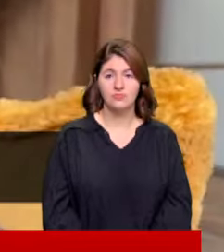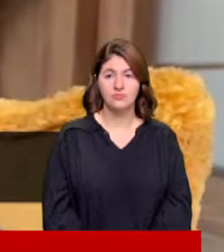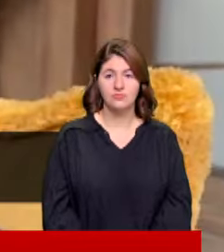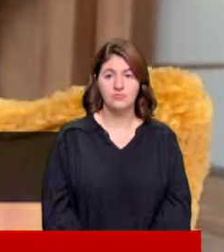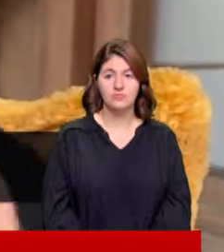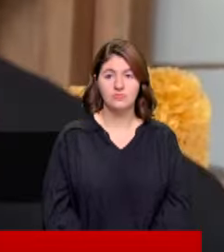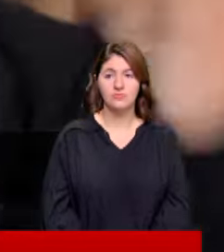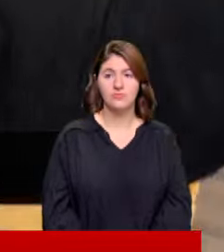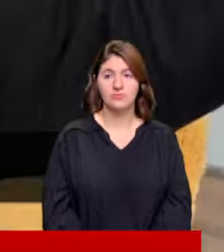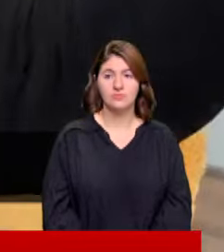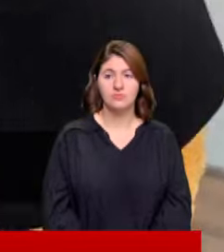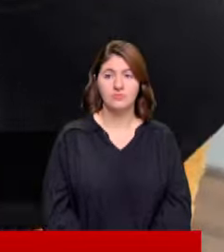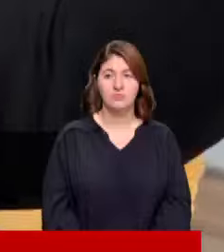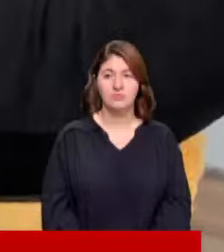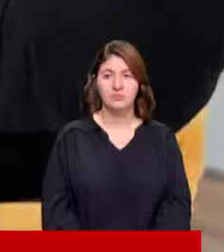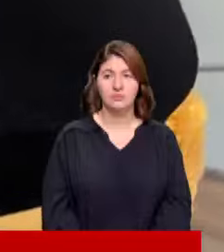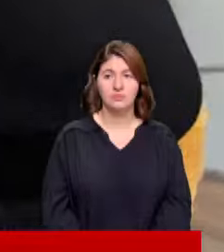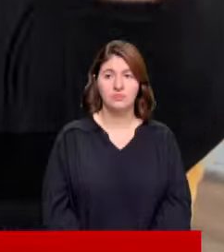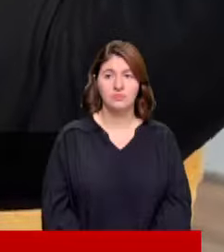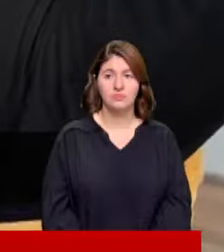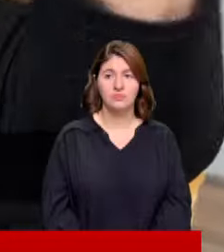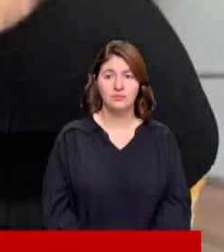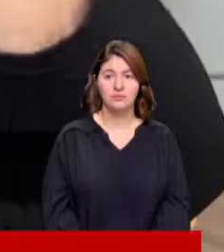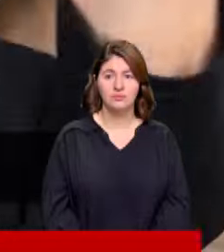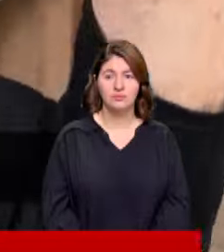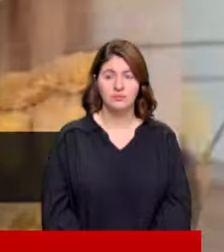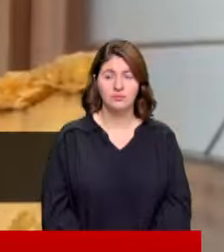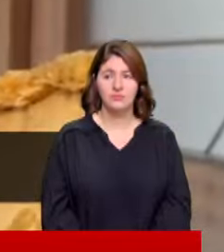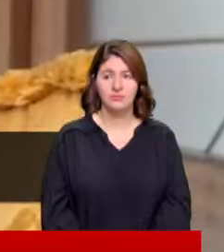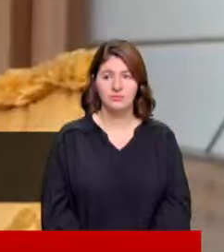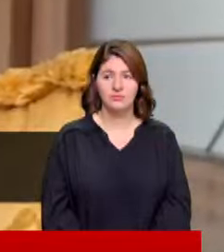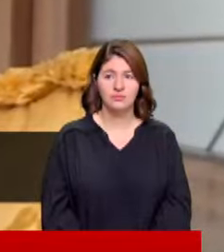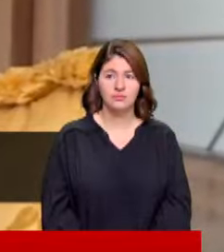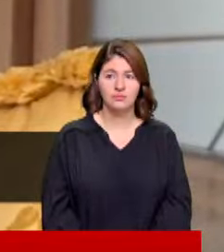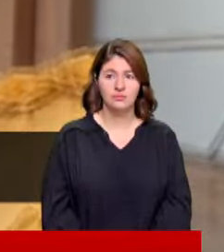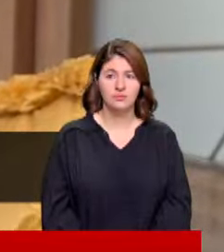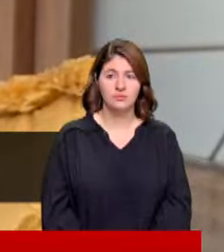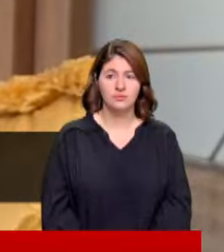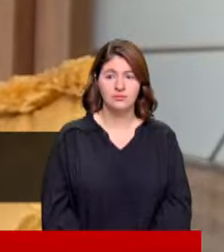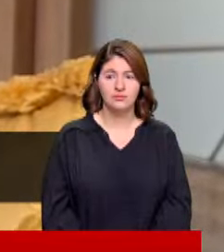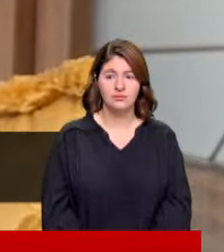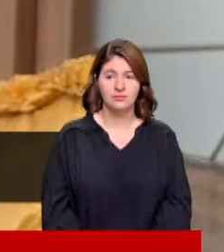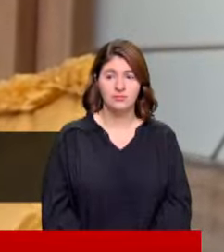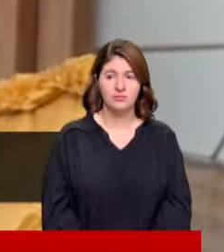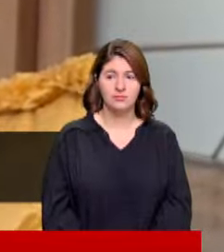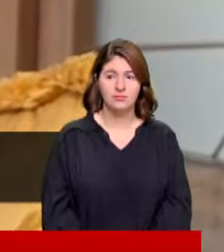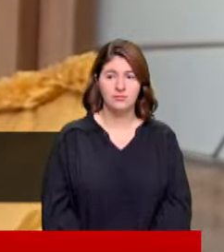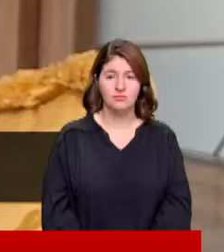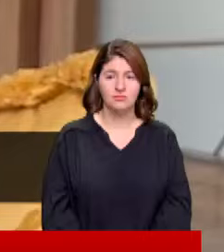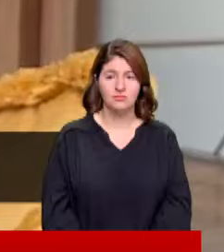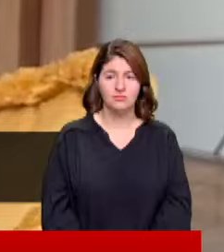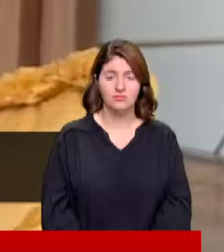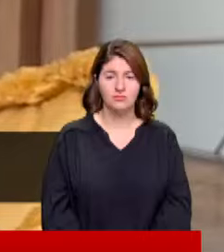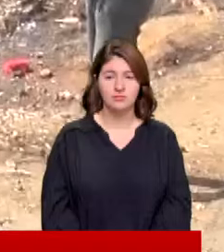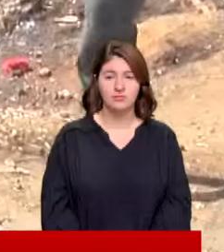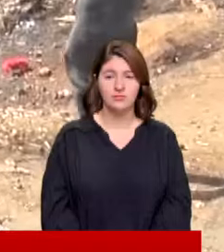Biz gelirken daha yanıyordu. Bizim koyumuz su yanıyordu. İlaçlarımı unutmuşum. Şeker hastası, kalp hastası,